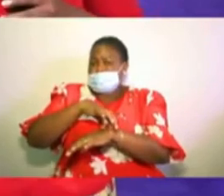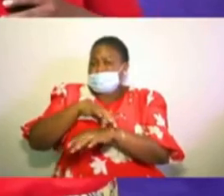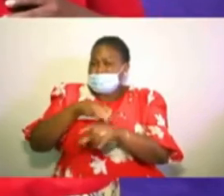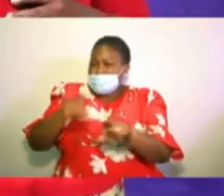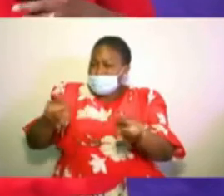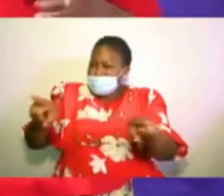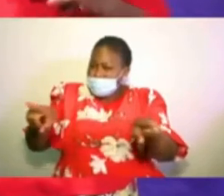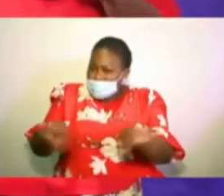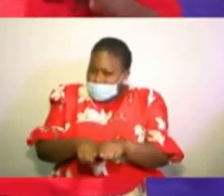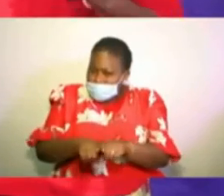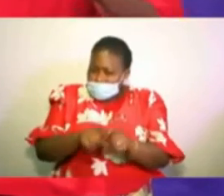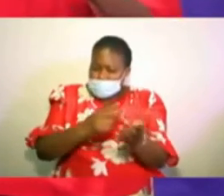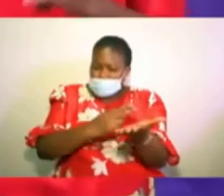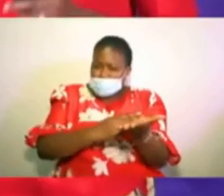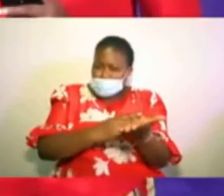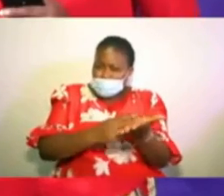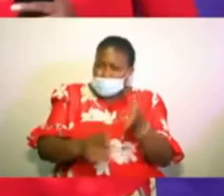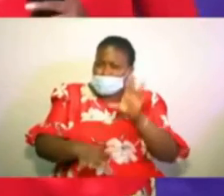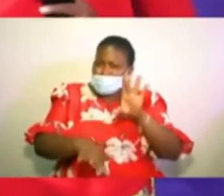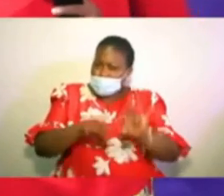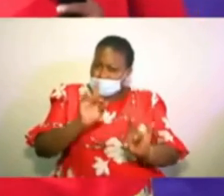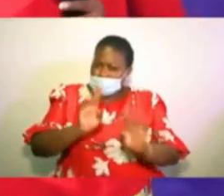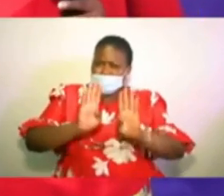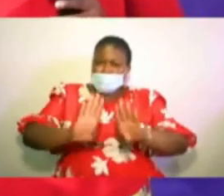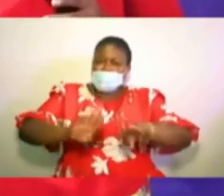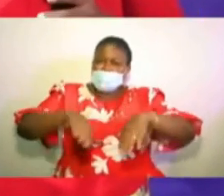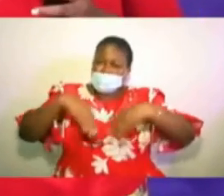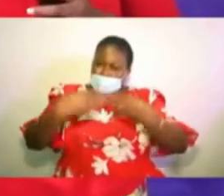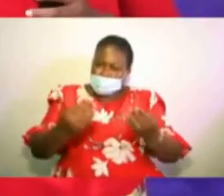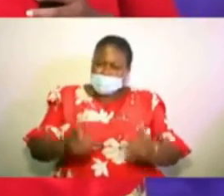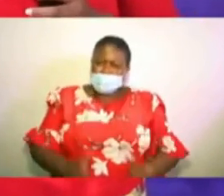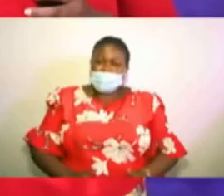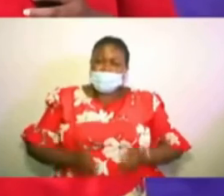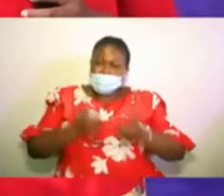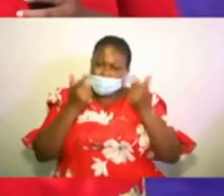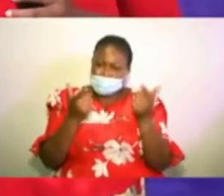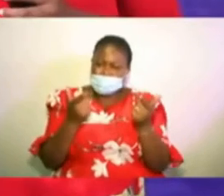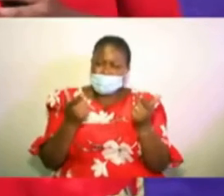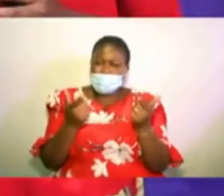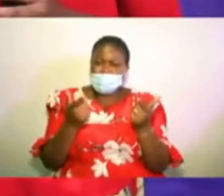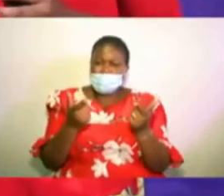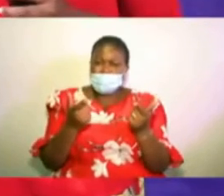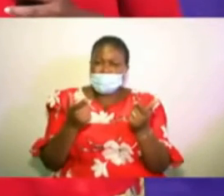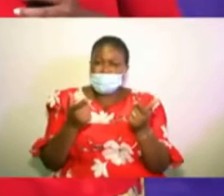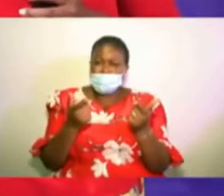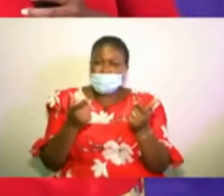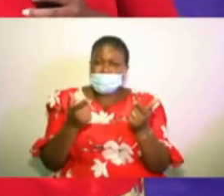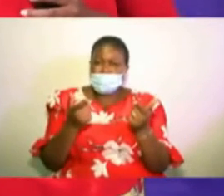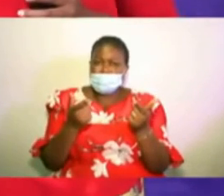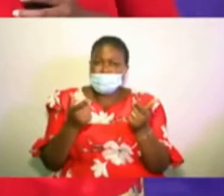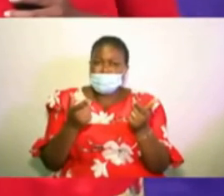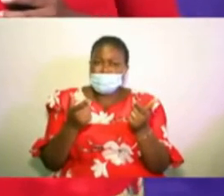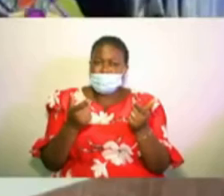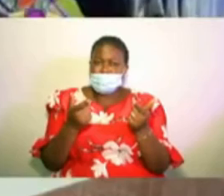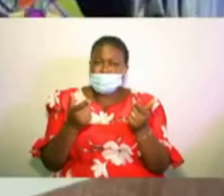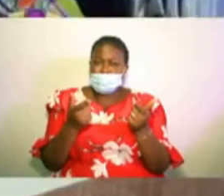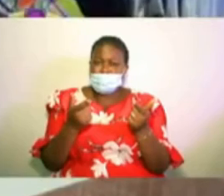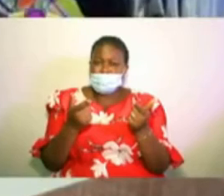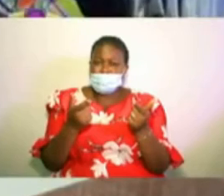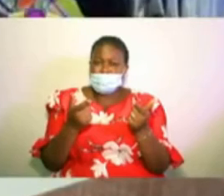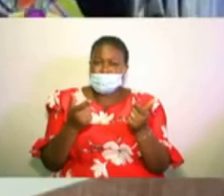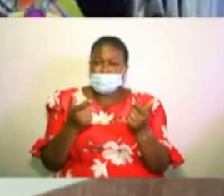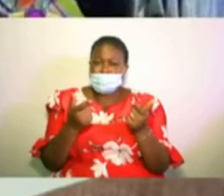gives life. Donne la vie également. And the past